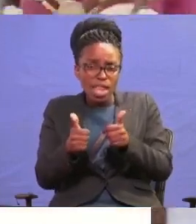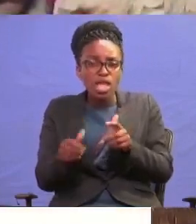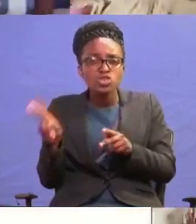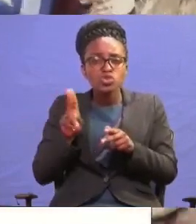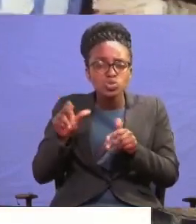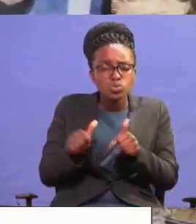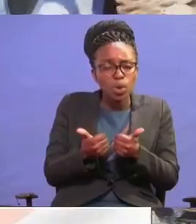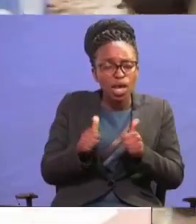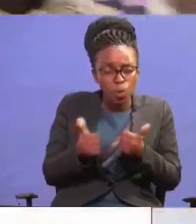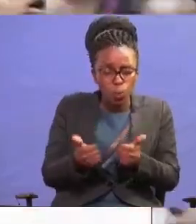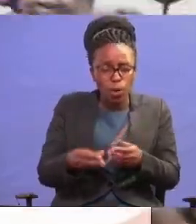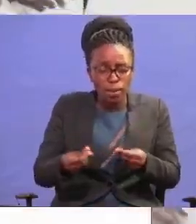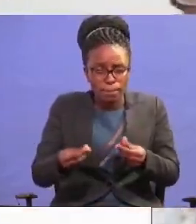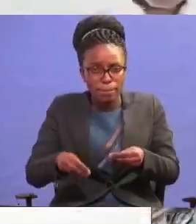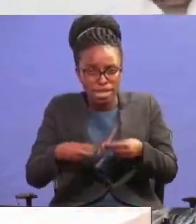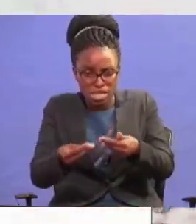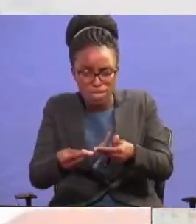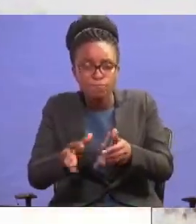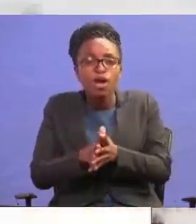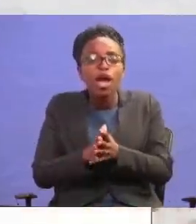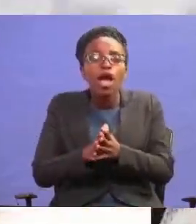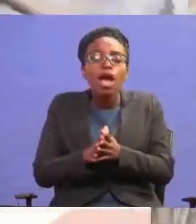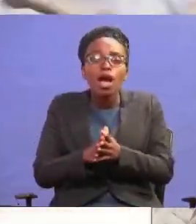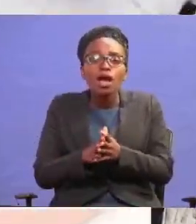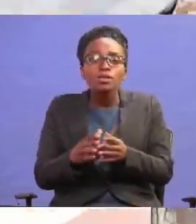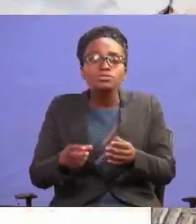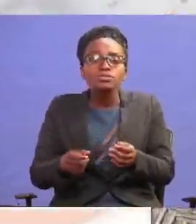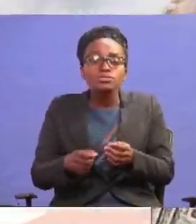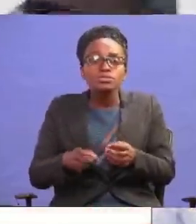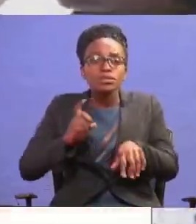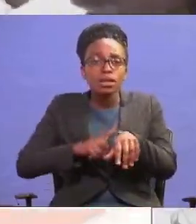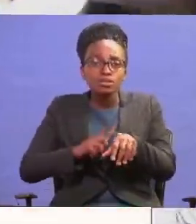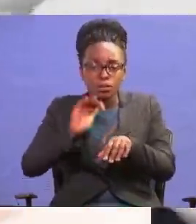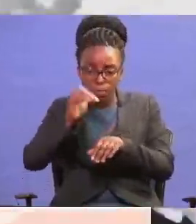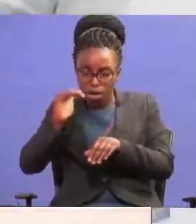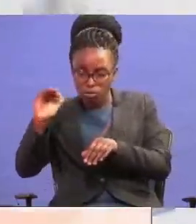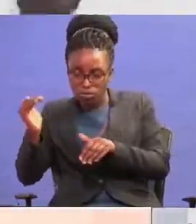pesa. Kaunti ya Embu imezihakikishia familia zilizoathirika na bwawa la Masinga